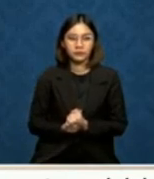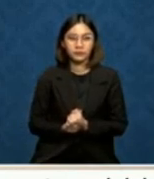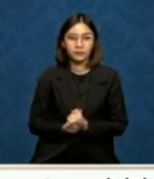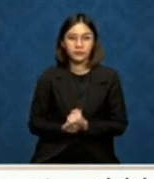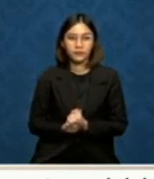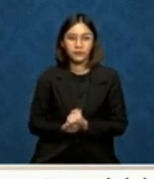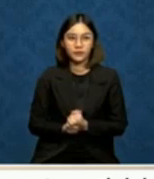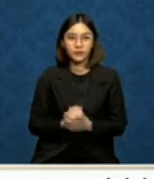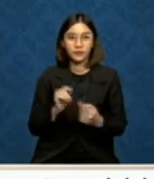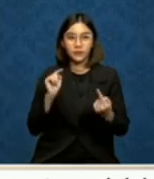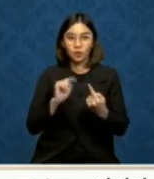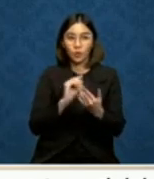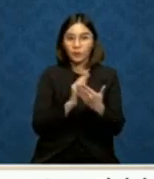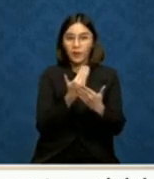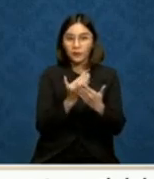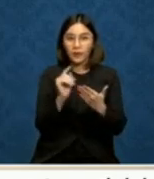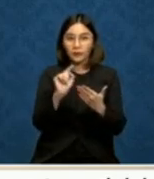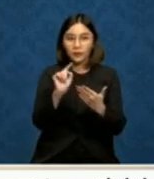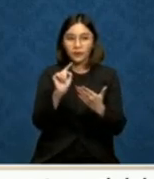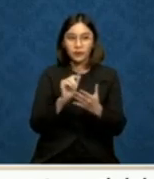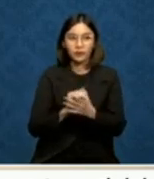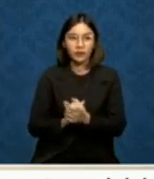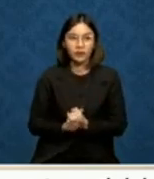สัดส่วนเป็นยังไงครับ